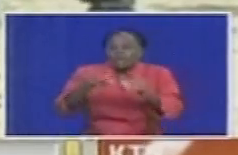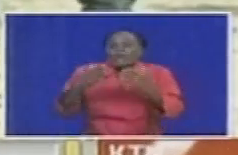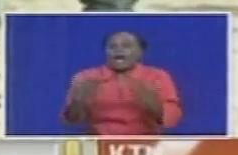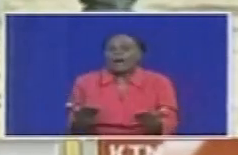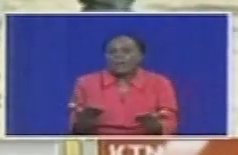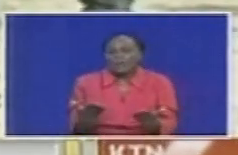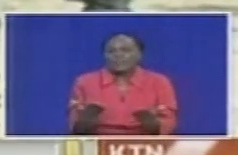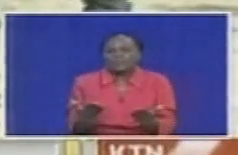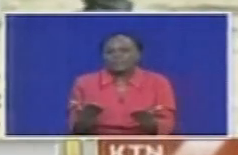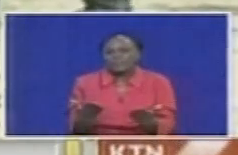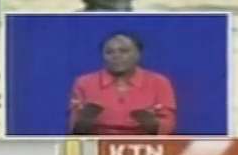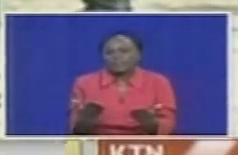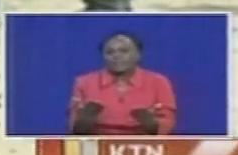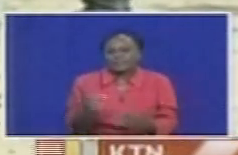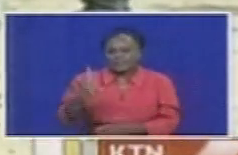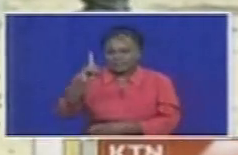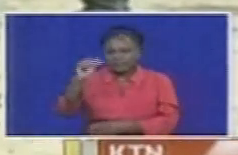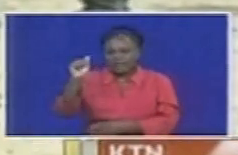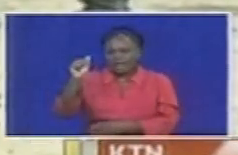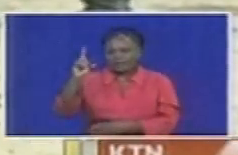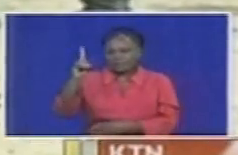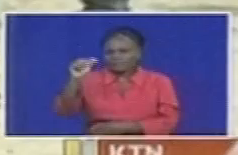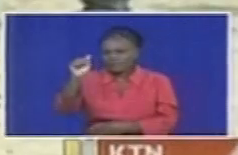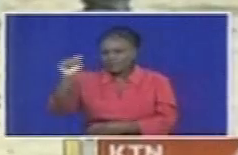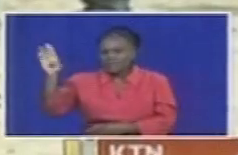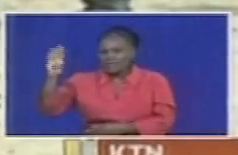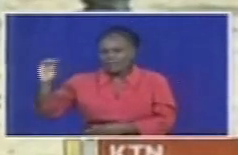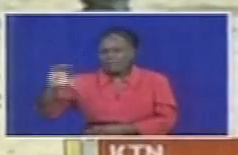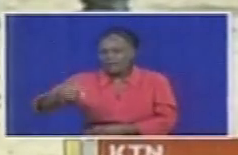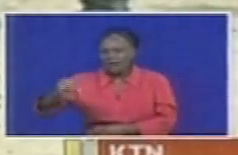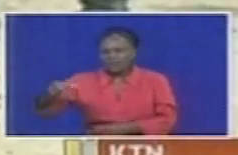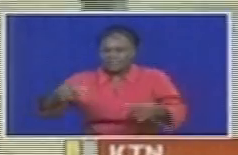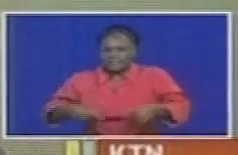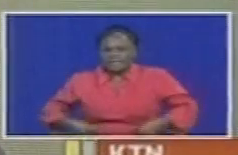Yusuf, KTN Leo, katika kambi la wakimbizi la Dadaab, kaunti ya Garissa.